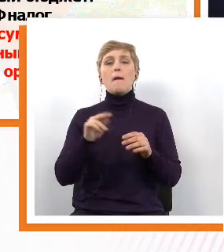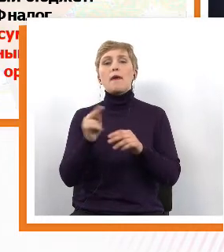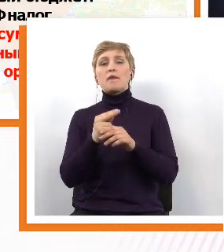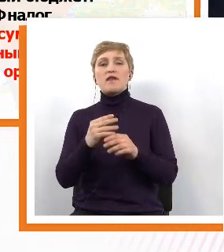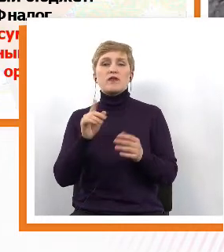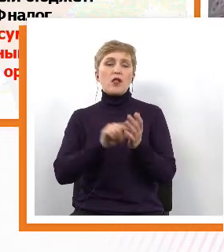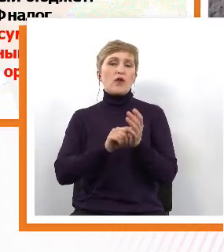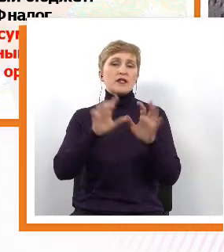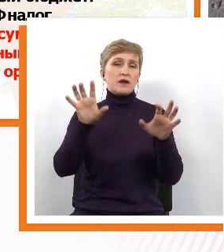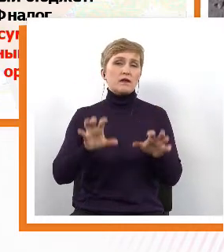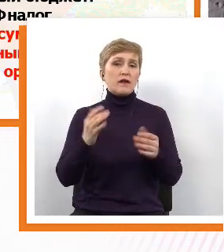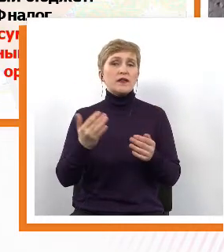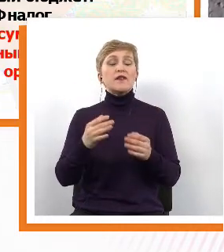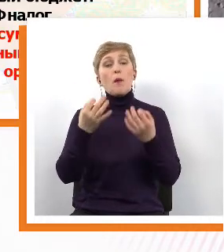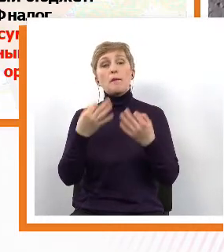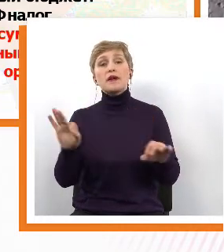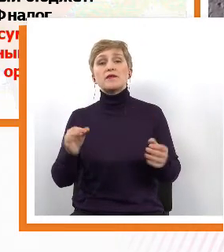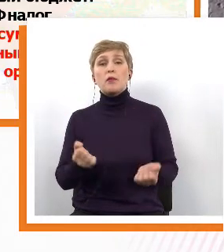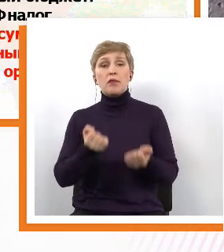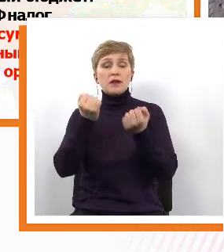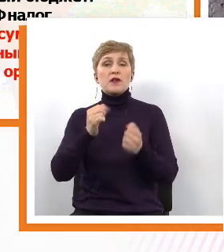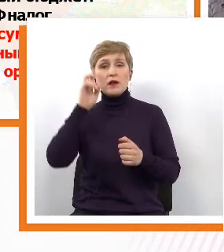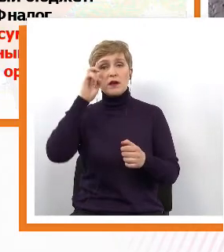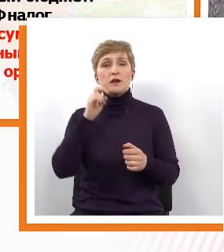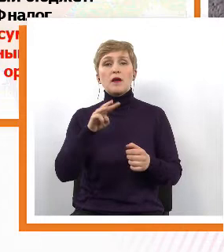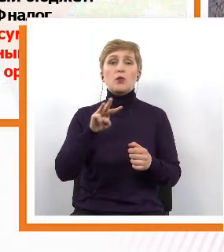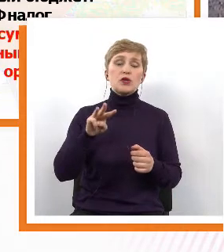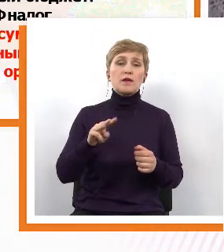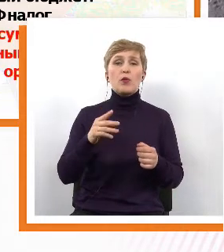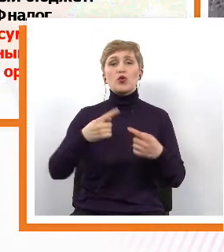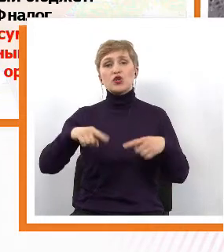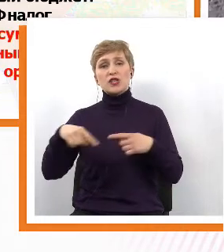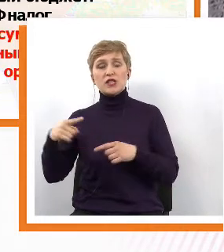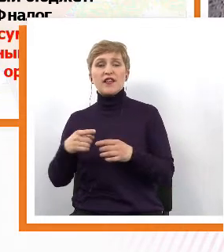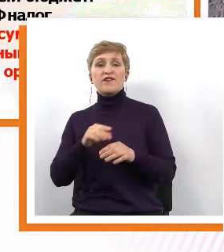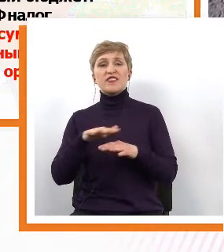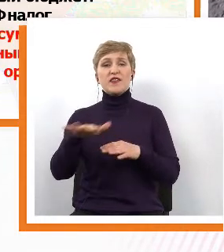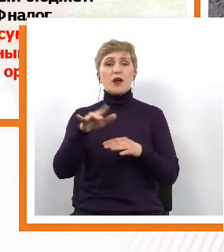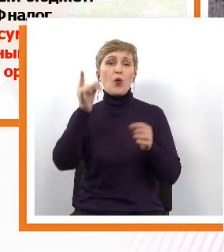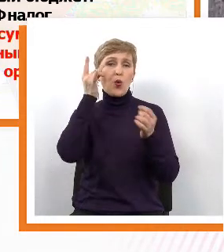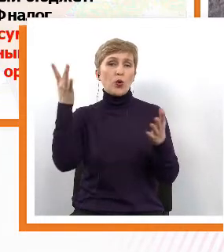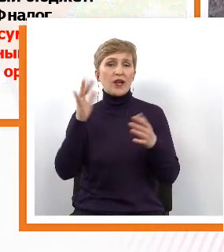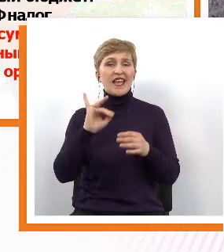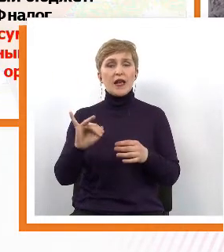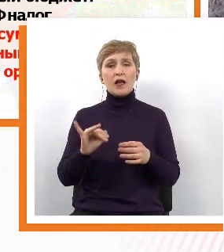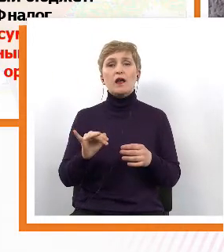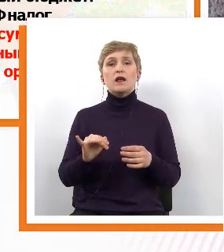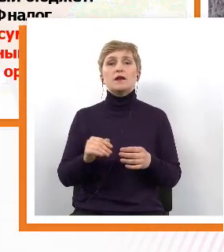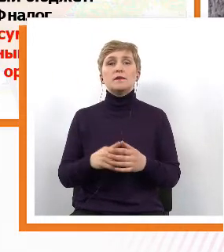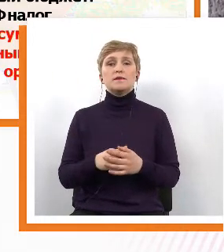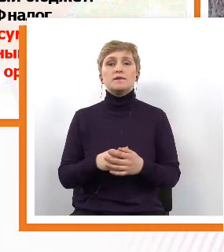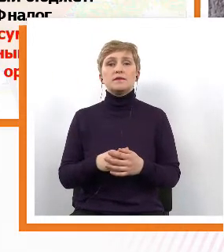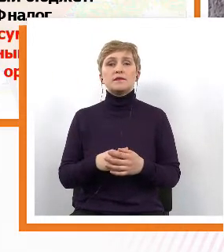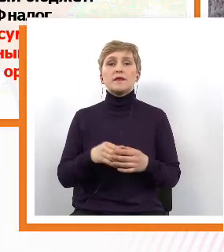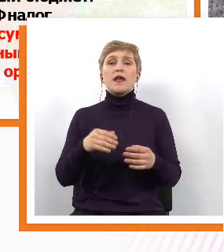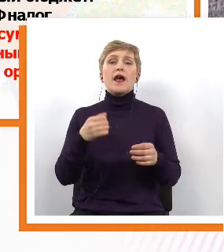законодательства сегодня позволяют поддерживать государственные и муниципальные учреждения в сфере культуры и, собственно,